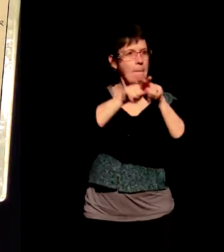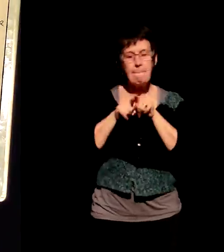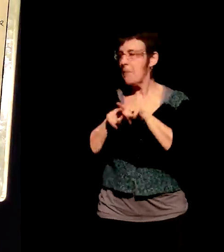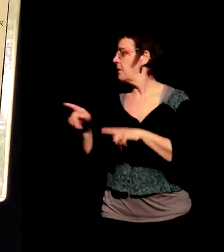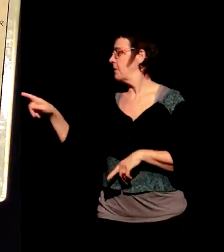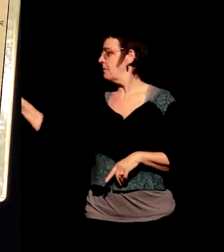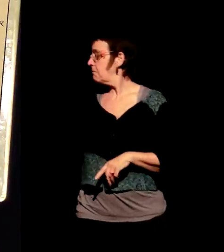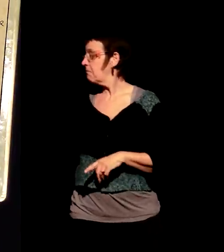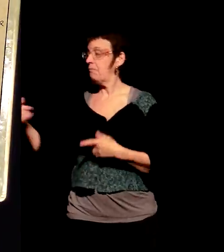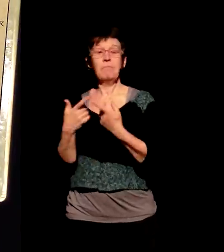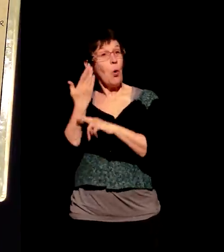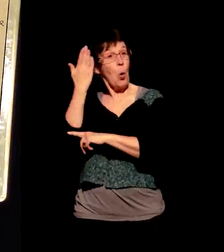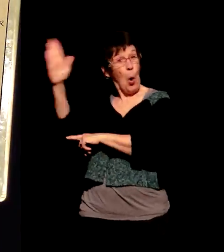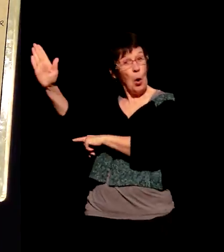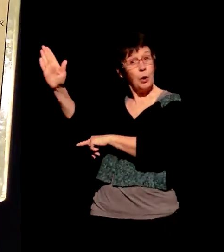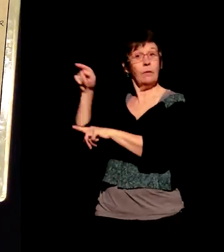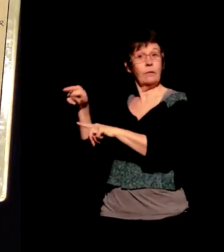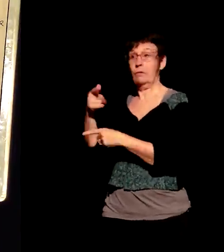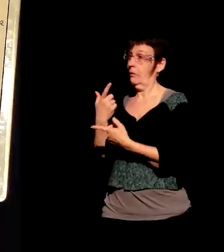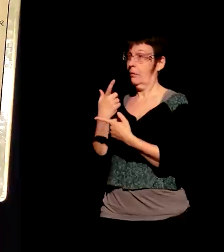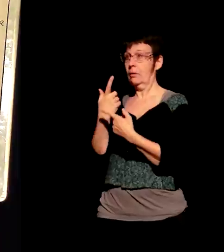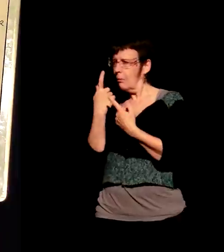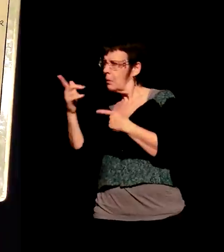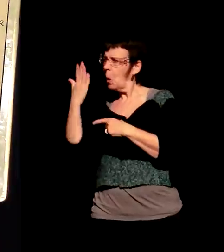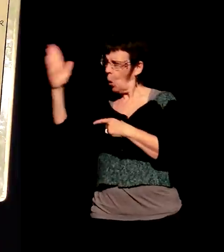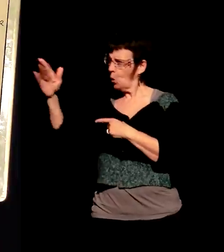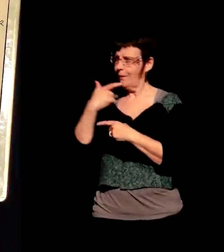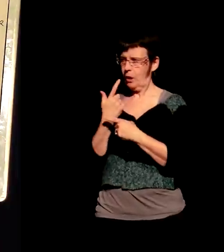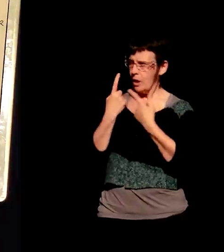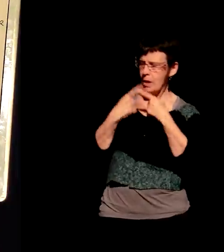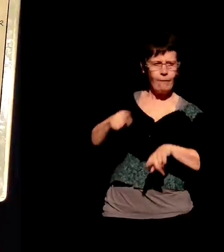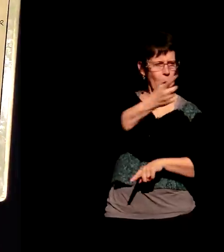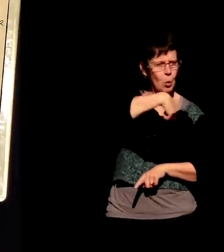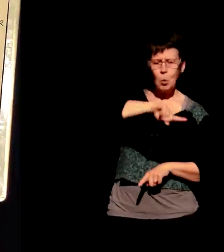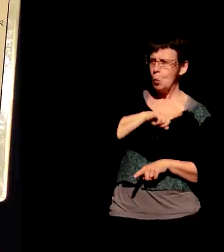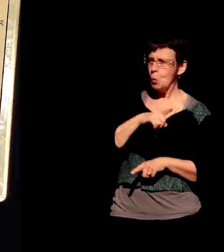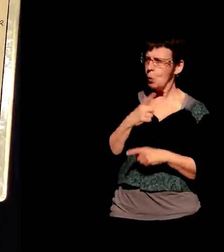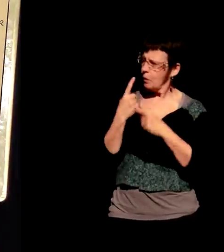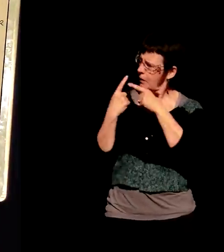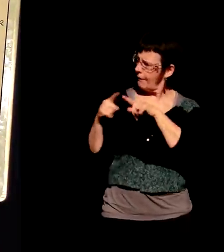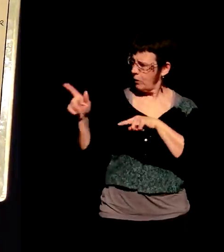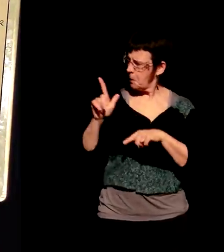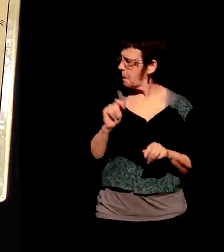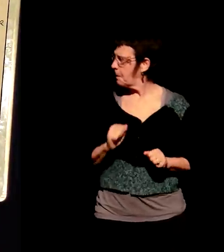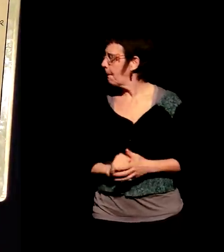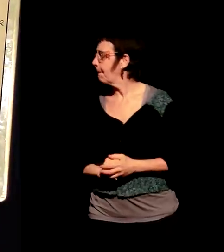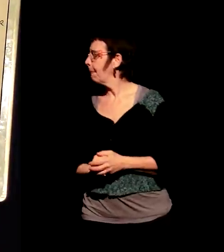gros. Altériser, ils ne sont pas comme nous. Quatrième étape, c'est